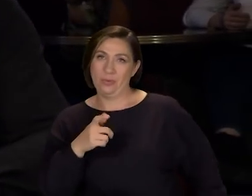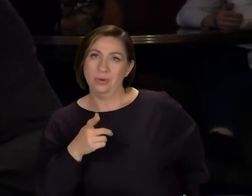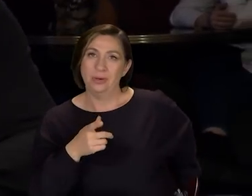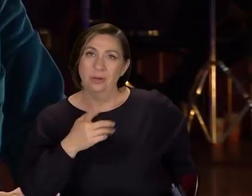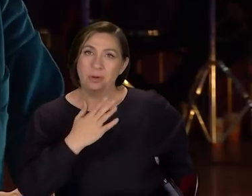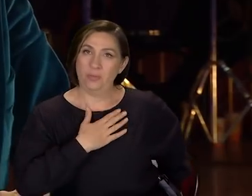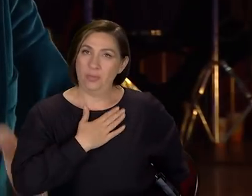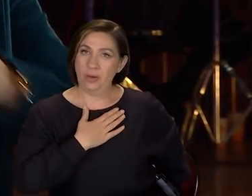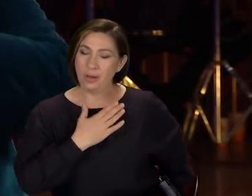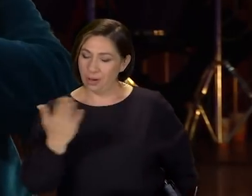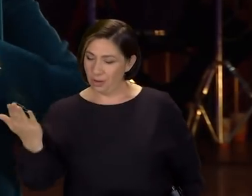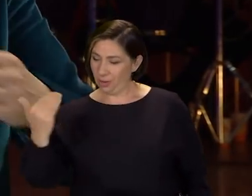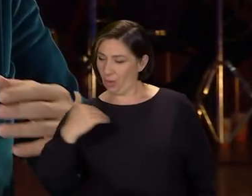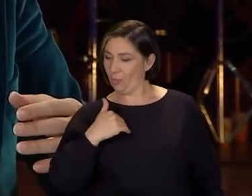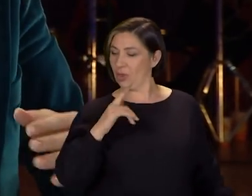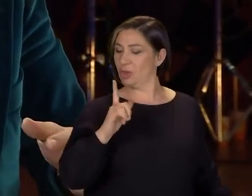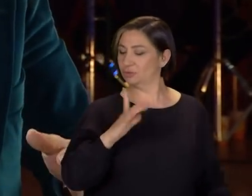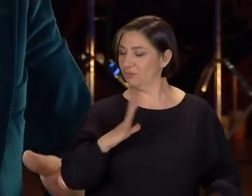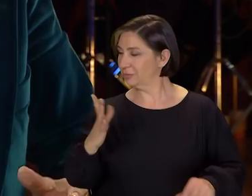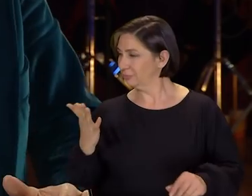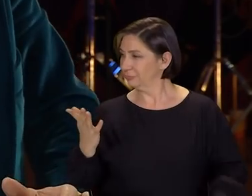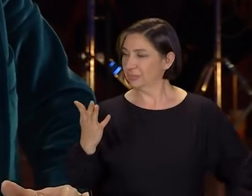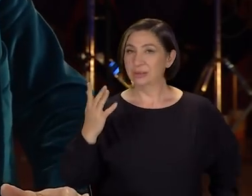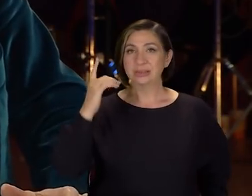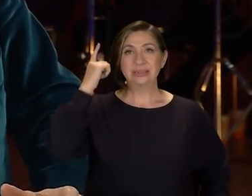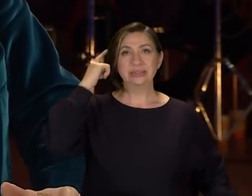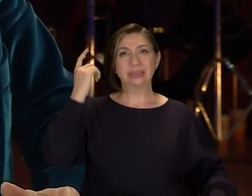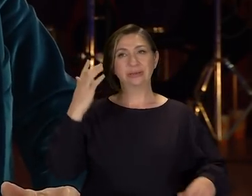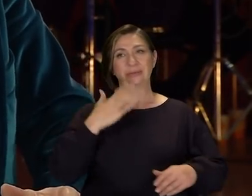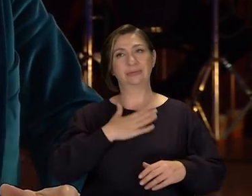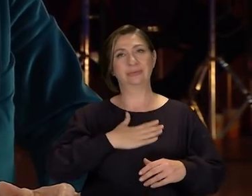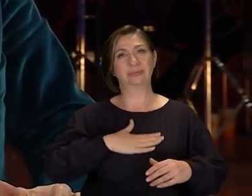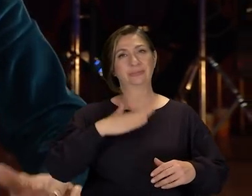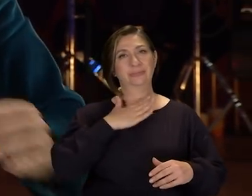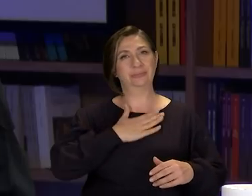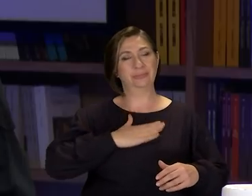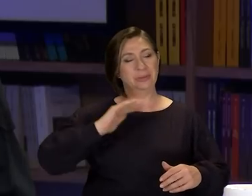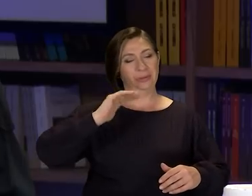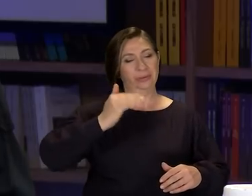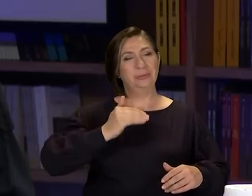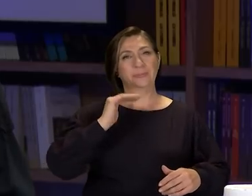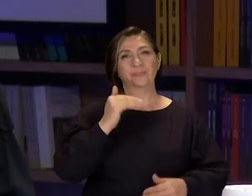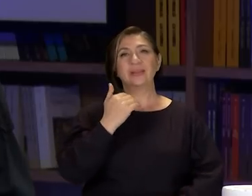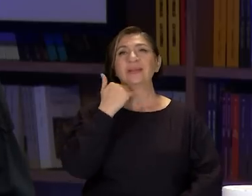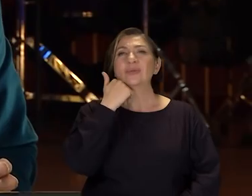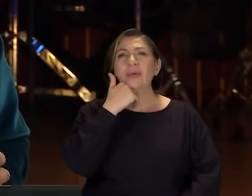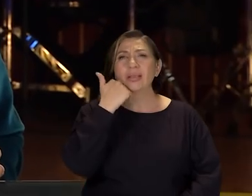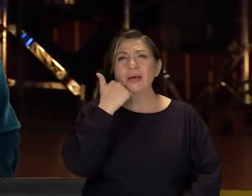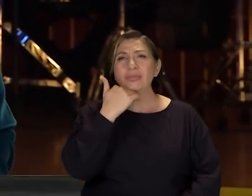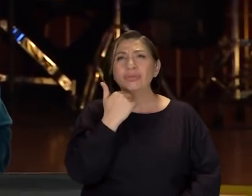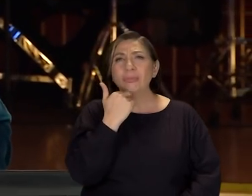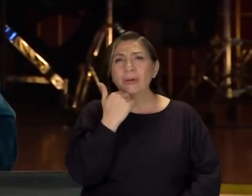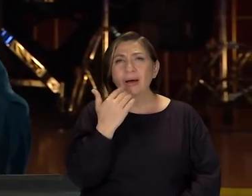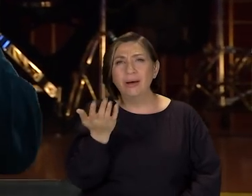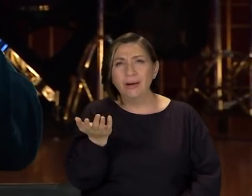Buraya yatmıyor mu? Buraya gelmeye mi ihtiyacım var? Saçlarına, kafana. Gel okşu ısıtayım seni falan. Yalan.